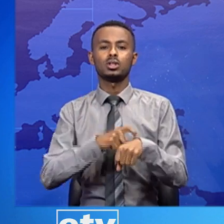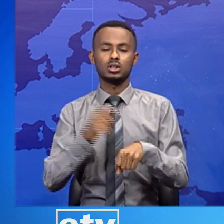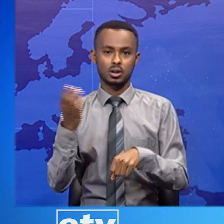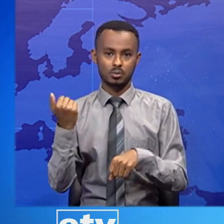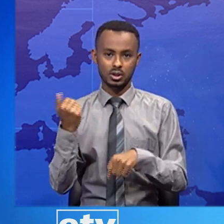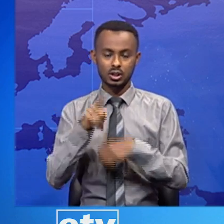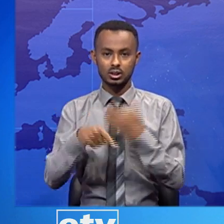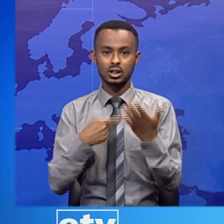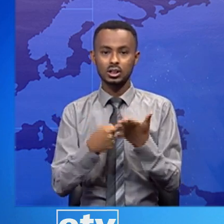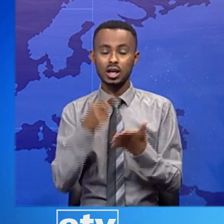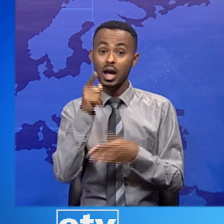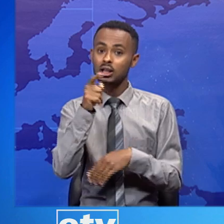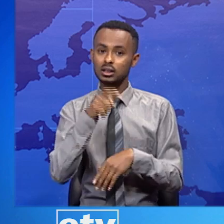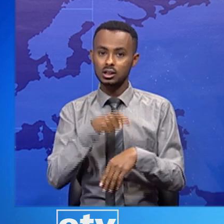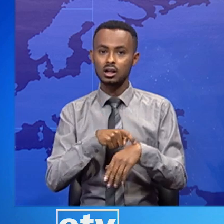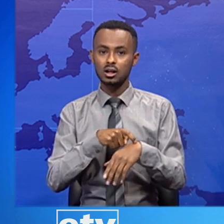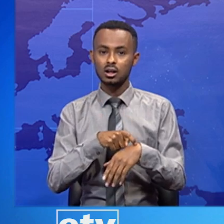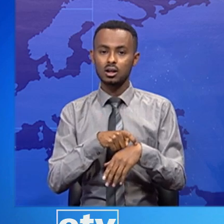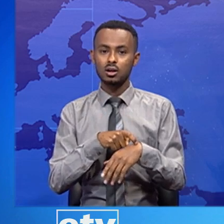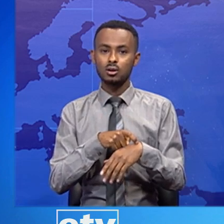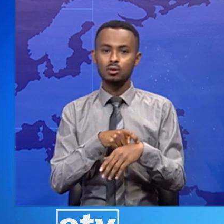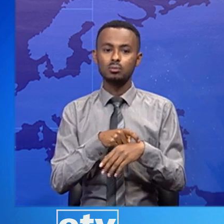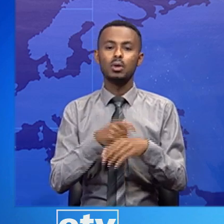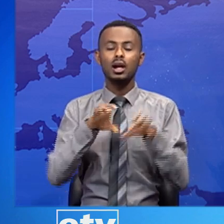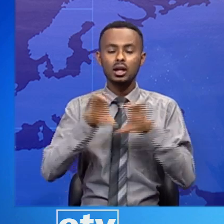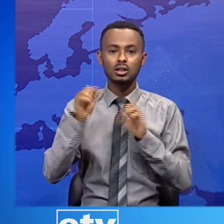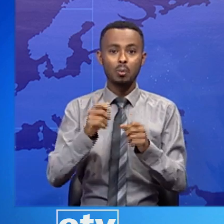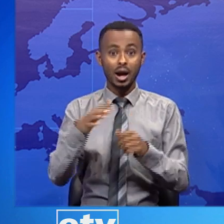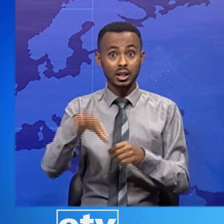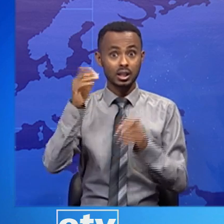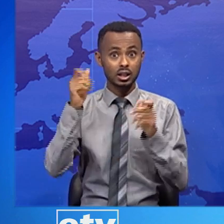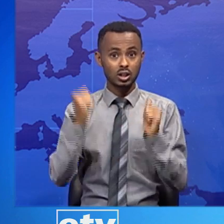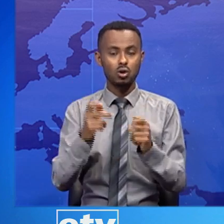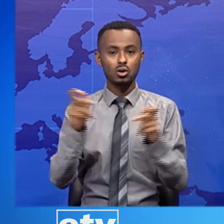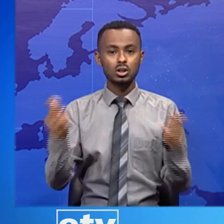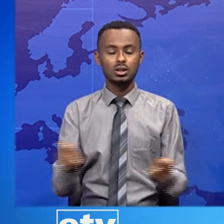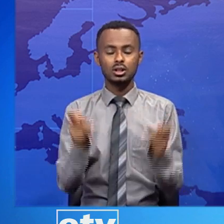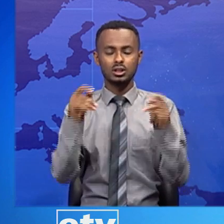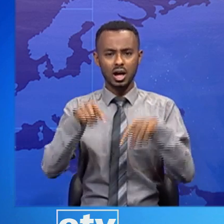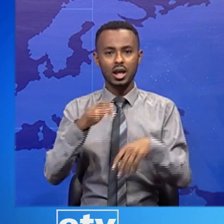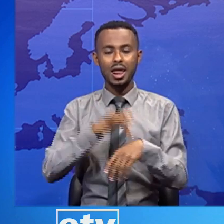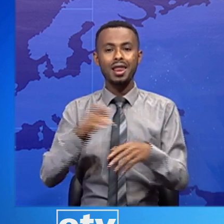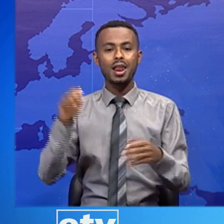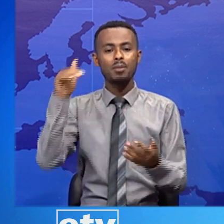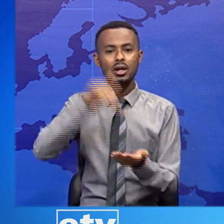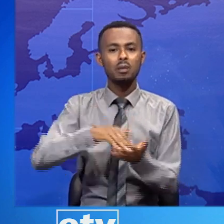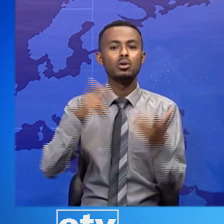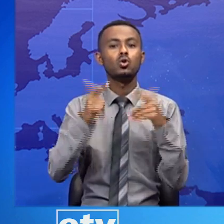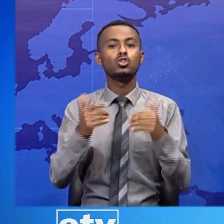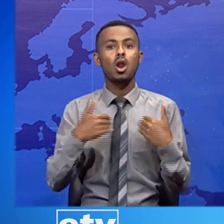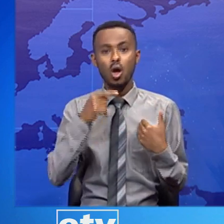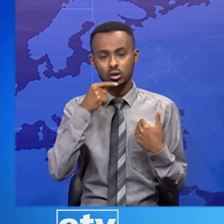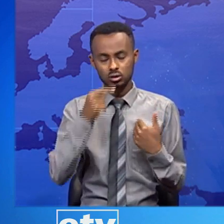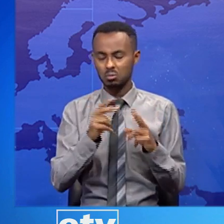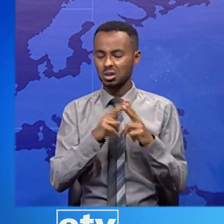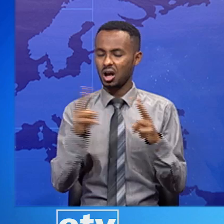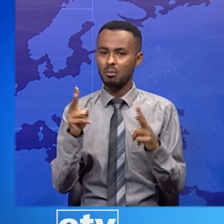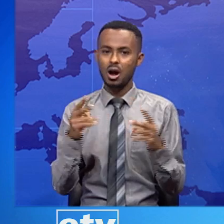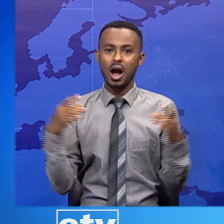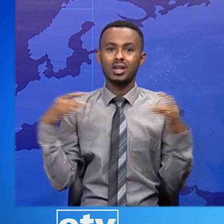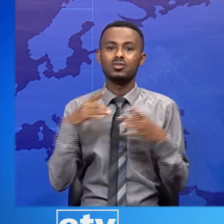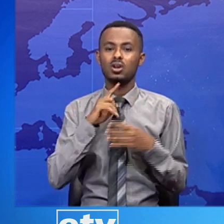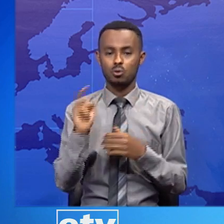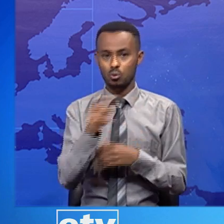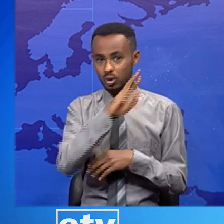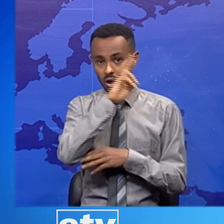የቻሉበት ጊዜ ነበር። ስለዚህ ያኔ ማደረግ የተቻለው እንድል ማግኘት የተቻለው እንድል ዛሬ ለመድገም እድሎች አሉ ወይ ብንል